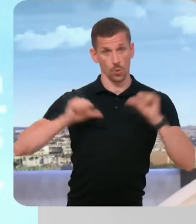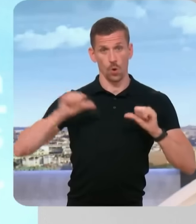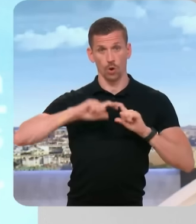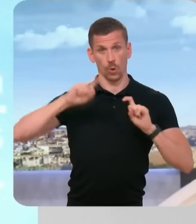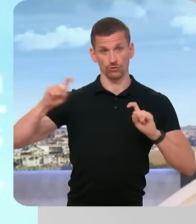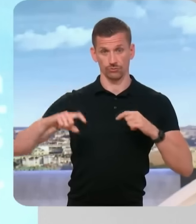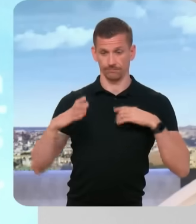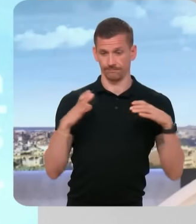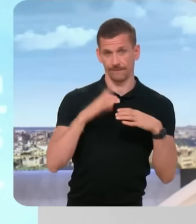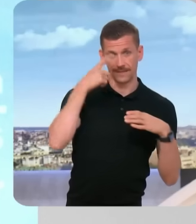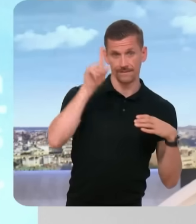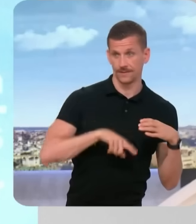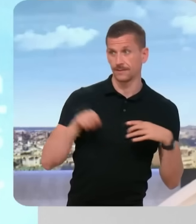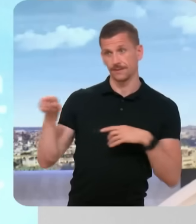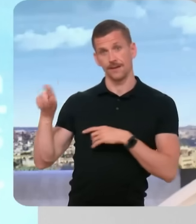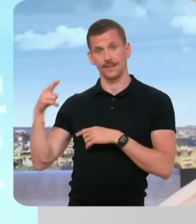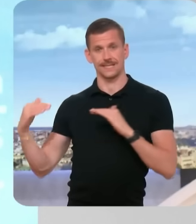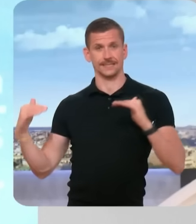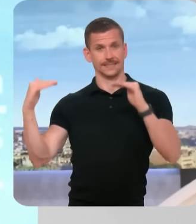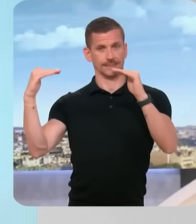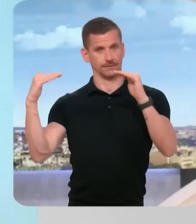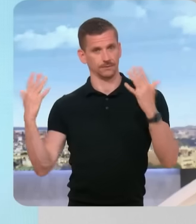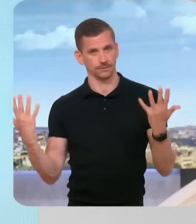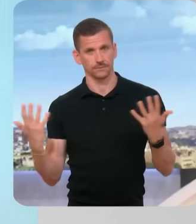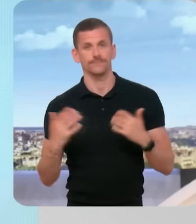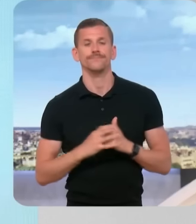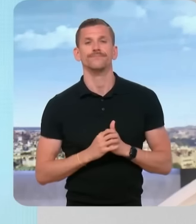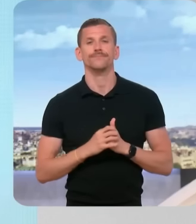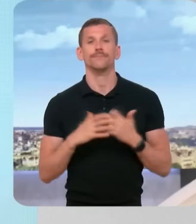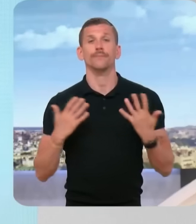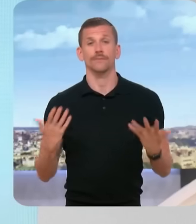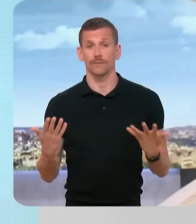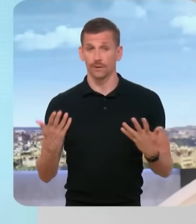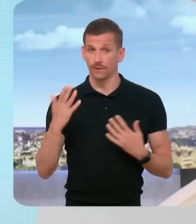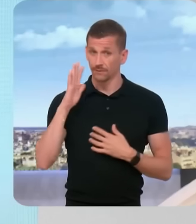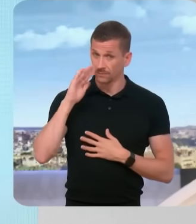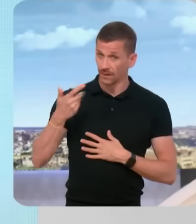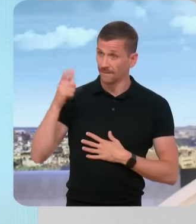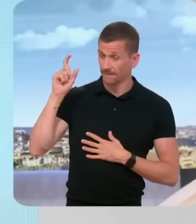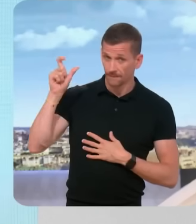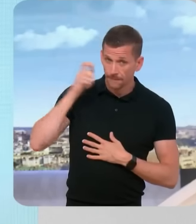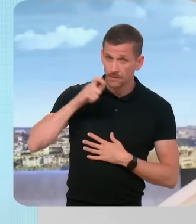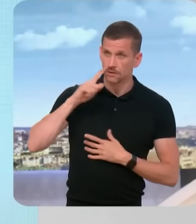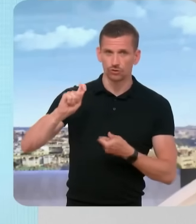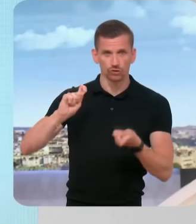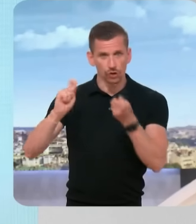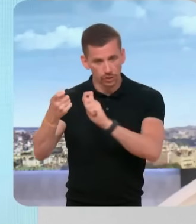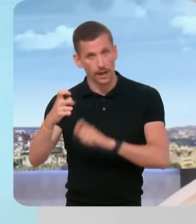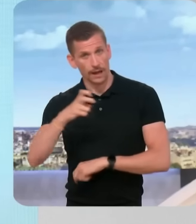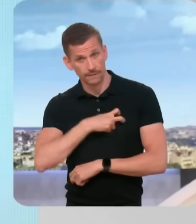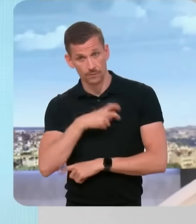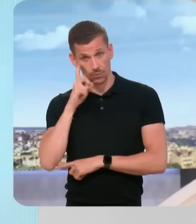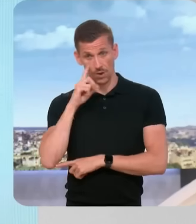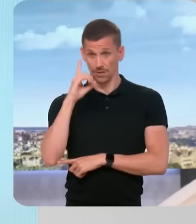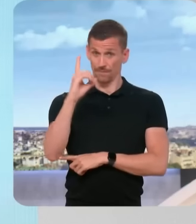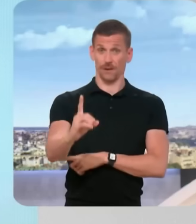Je prends comme un bon point le fait qu'il se ressaisisse, mais il était temps. Ça veut dire quoi? Que si, parce qu'on va voter donc dimanche, il y aura ensuite un entre-deux tours